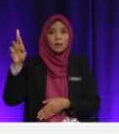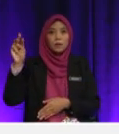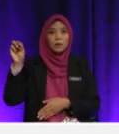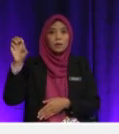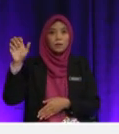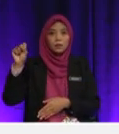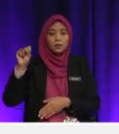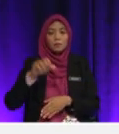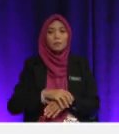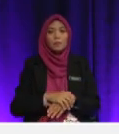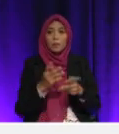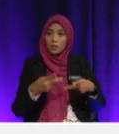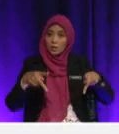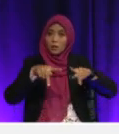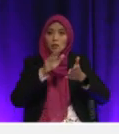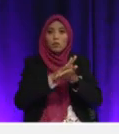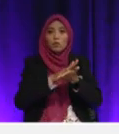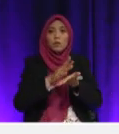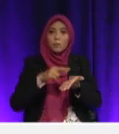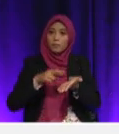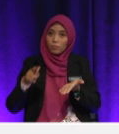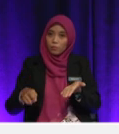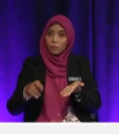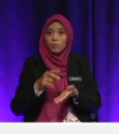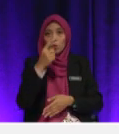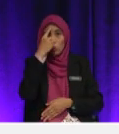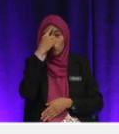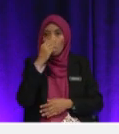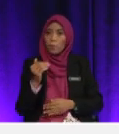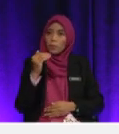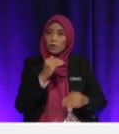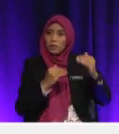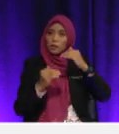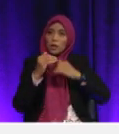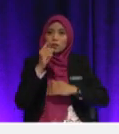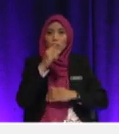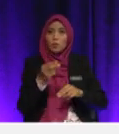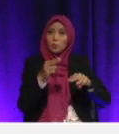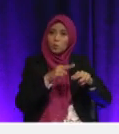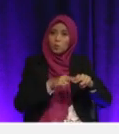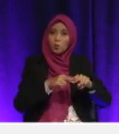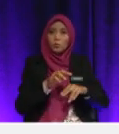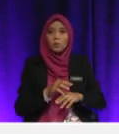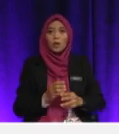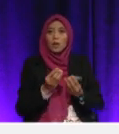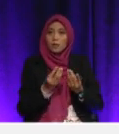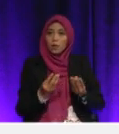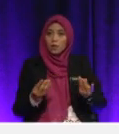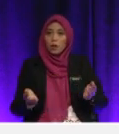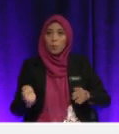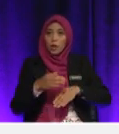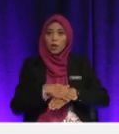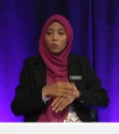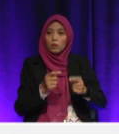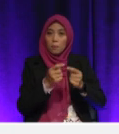sekolah rendah untuk membina satu pemangsa penduduk yang menganggap Tanah Melayu ini sebagai